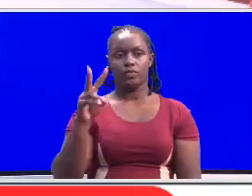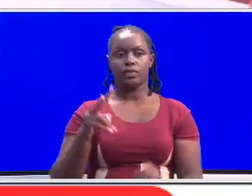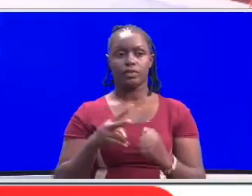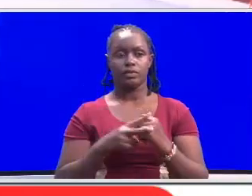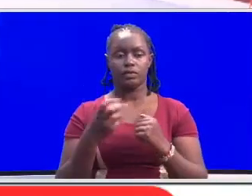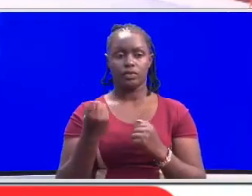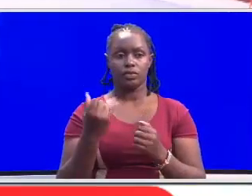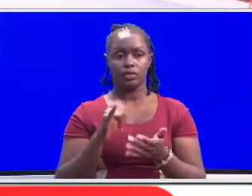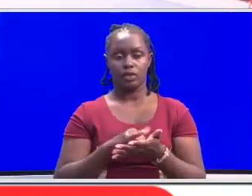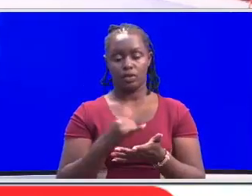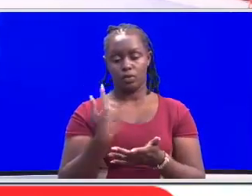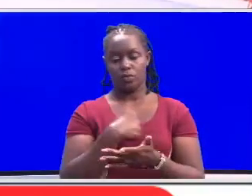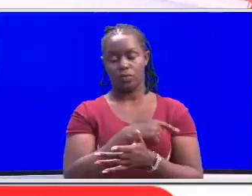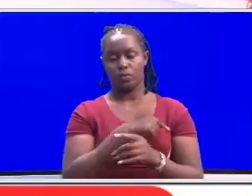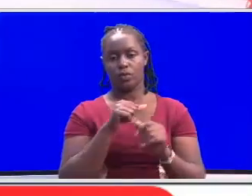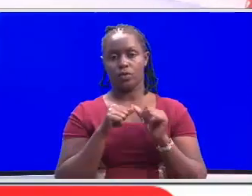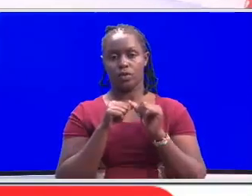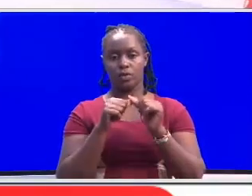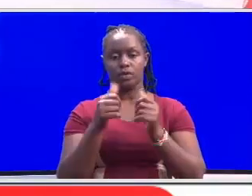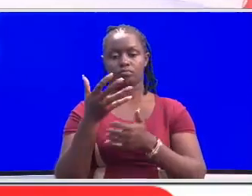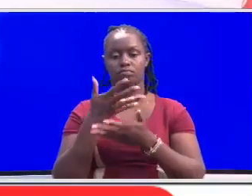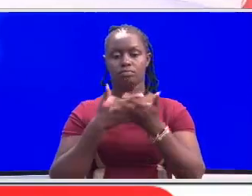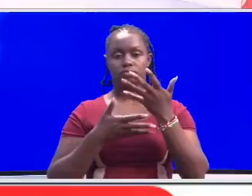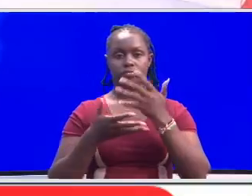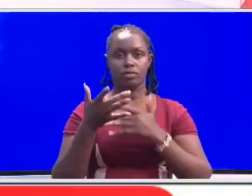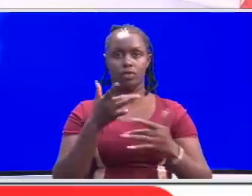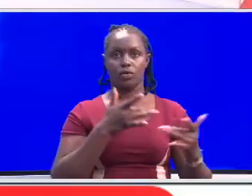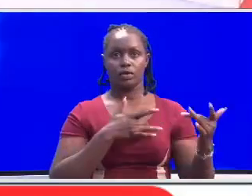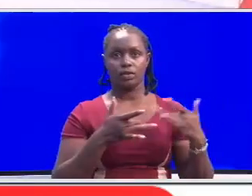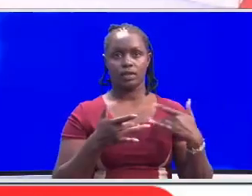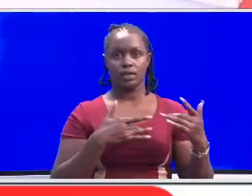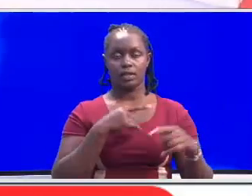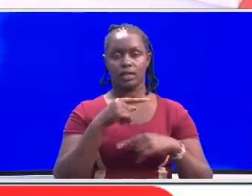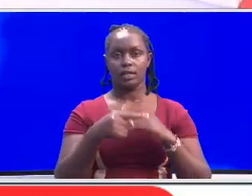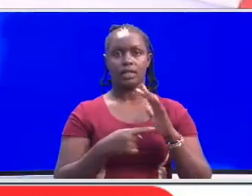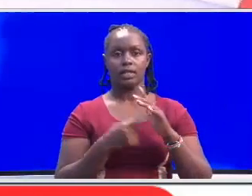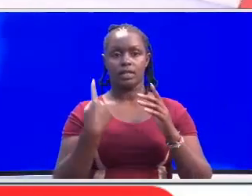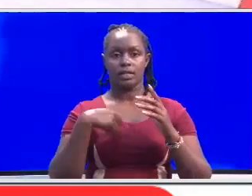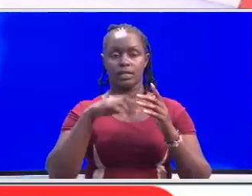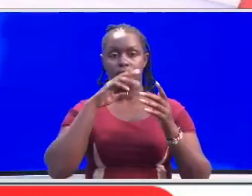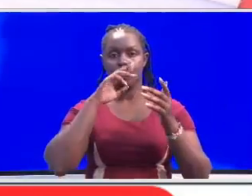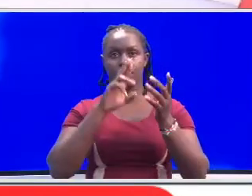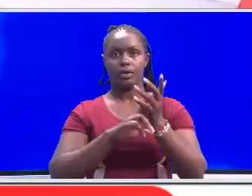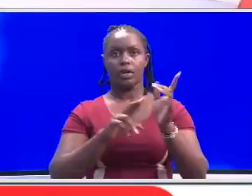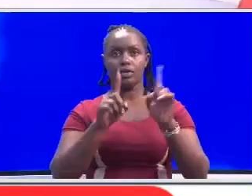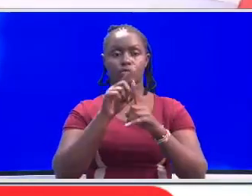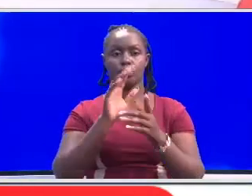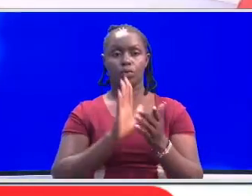ili tuzidi kusemezana kuhusiana na taarifa hizi na maoni yako kuweza kuyasoma